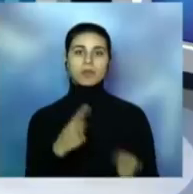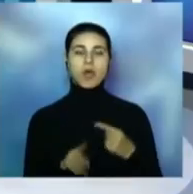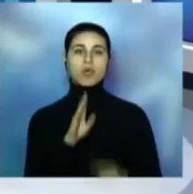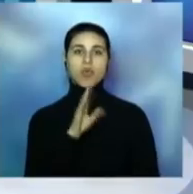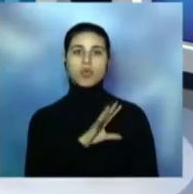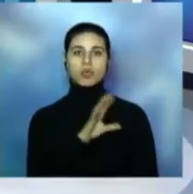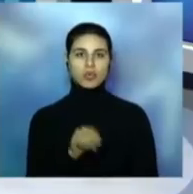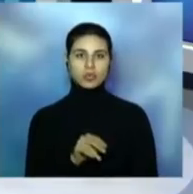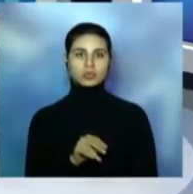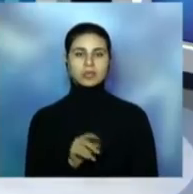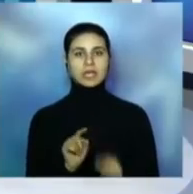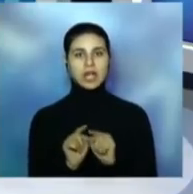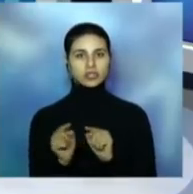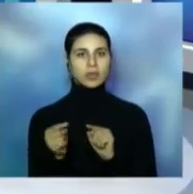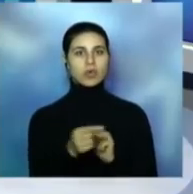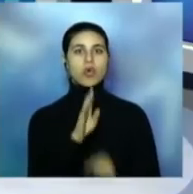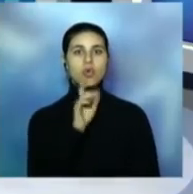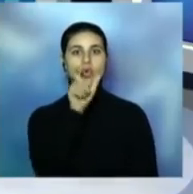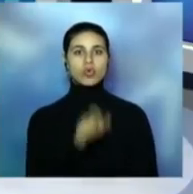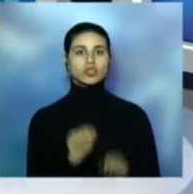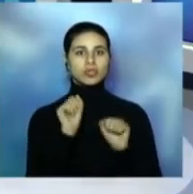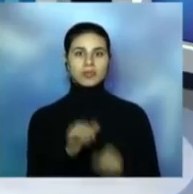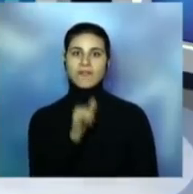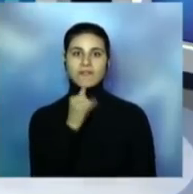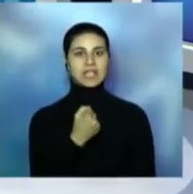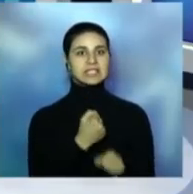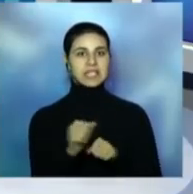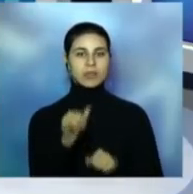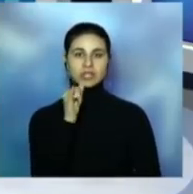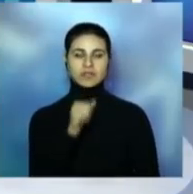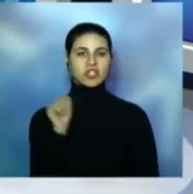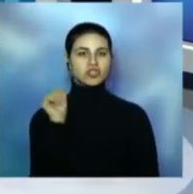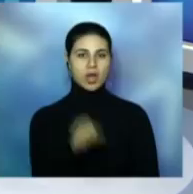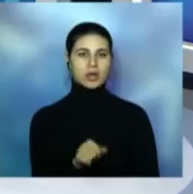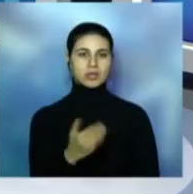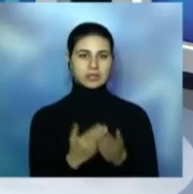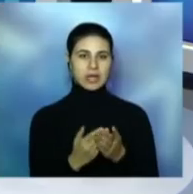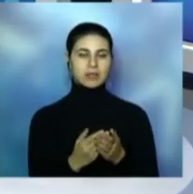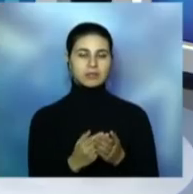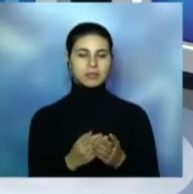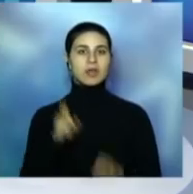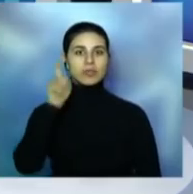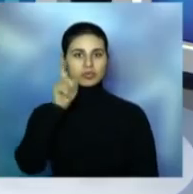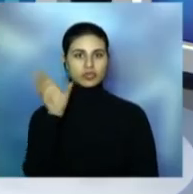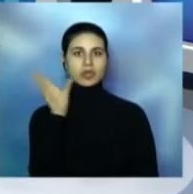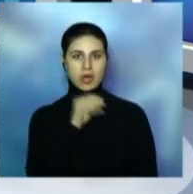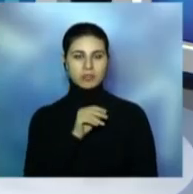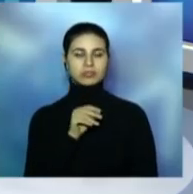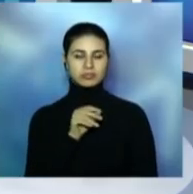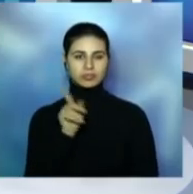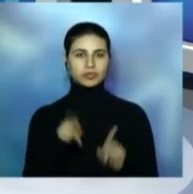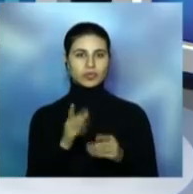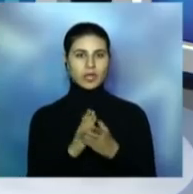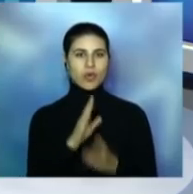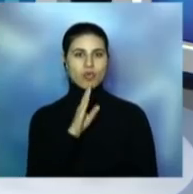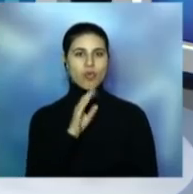არის გარშემოვლითი, რომ გოგონამ შეიძლება ვერ ცემოს ვიღაც და ვერ ჩაარტყას თავში ისეთი წარმატებით, თორე არიან ასეთი ყოჩაღი გოგოებიც,